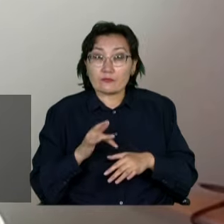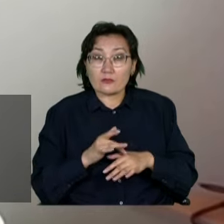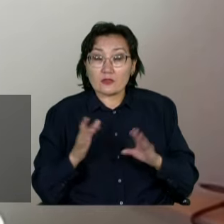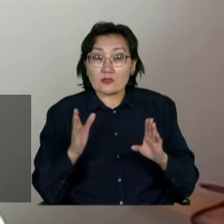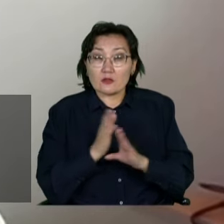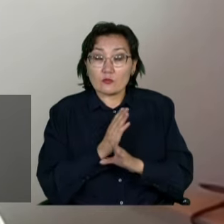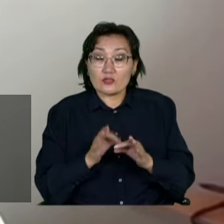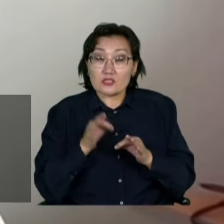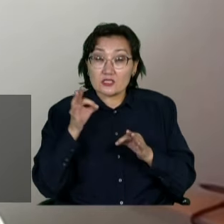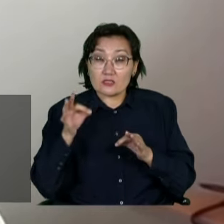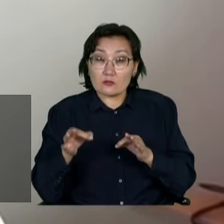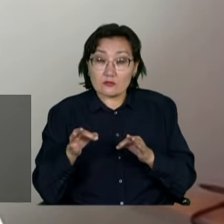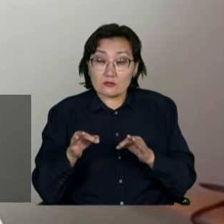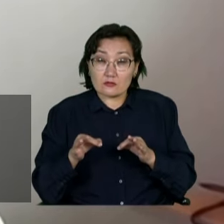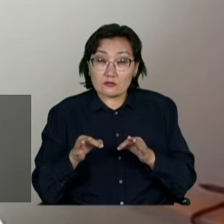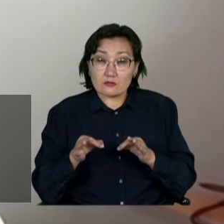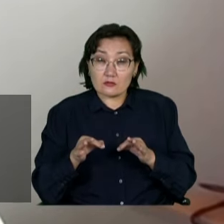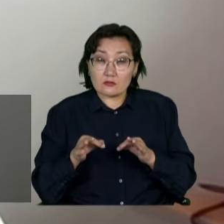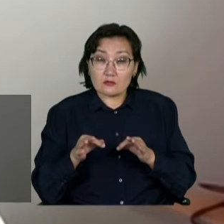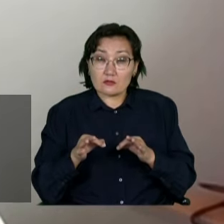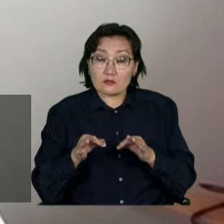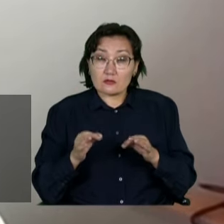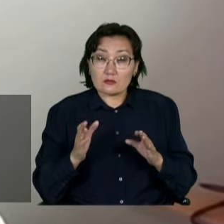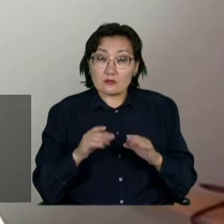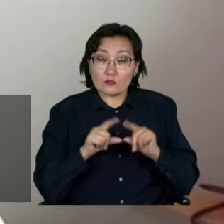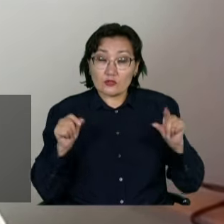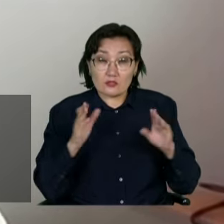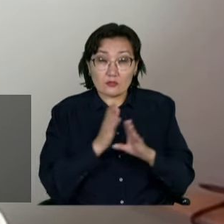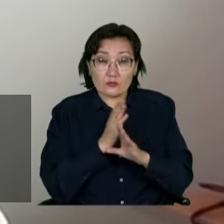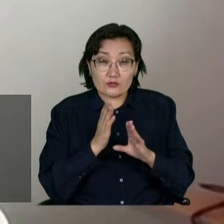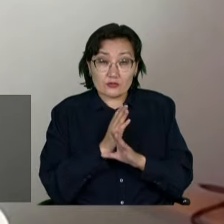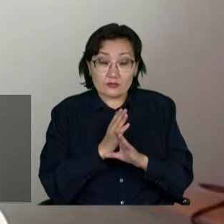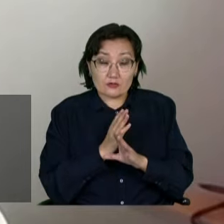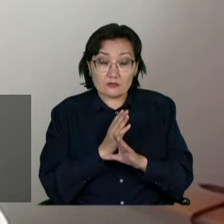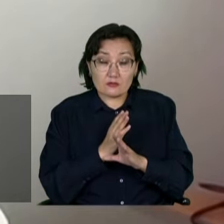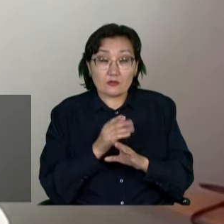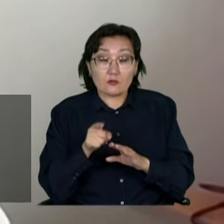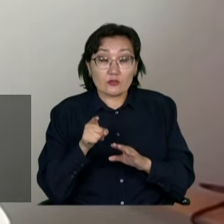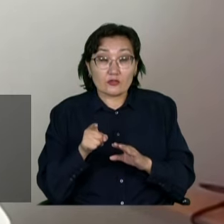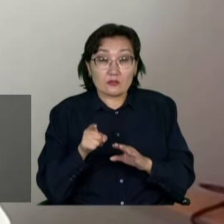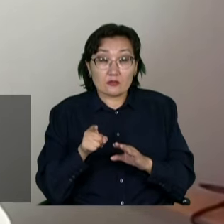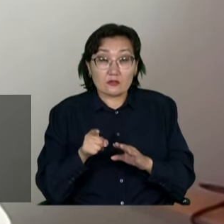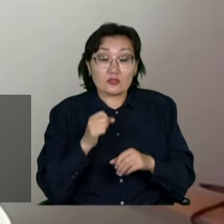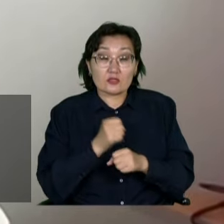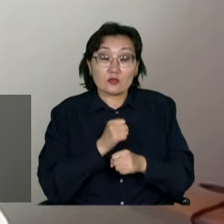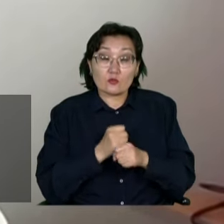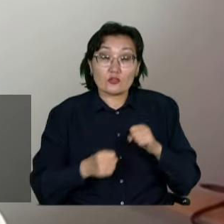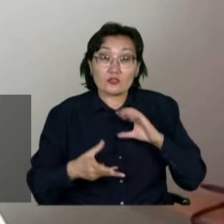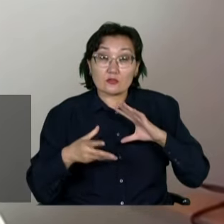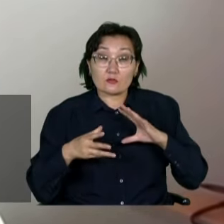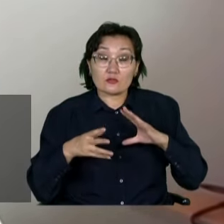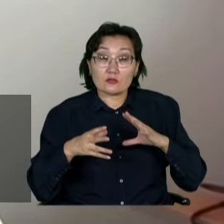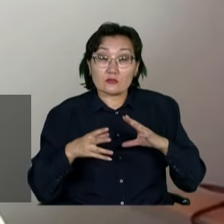экологии региональная, то есть в каждом регионе, каждый департамент экологии видит всю ситуацию. Они уже непосредственно делают выгрузки или